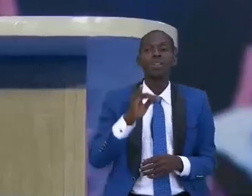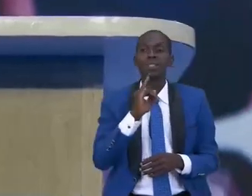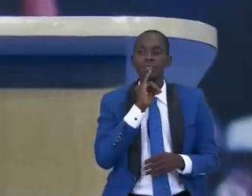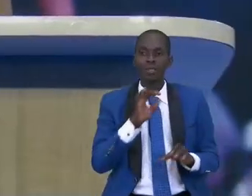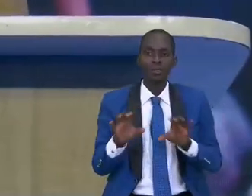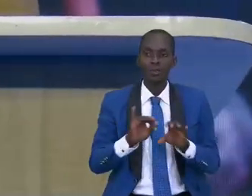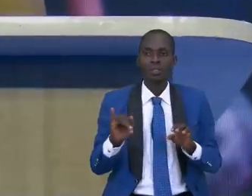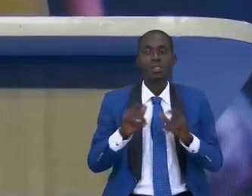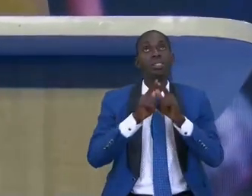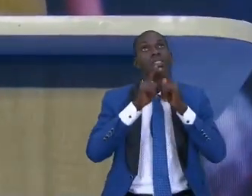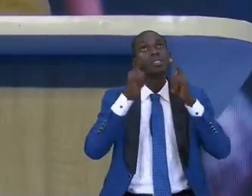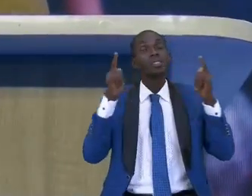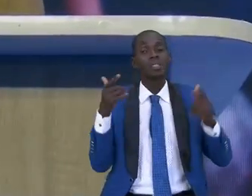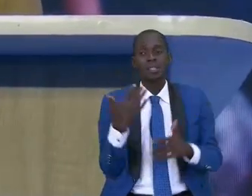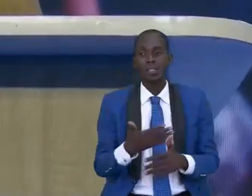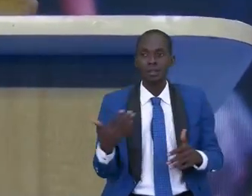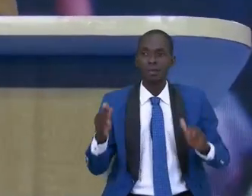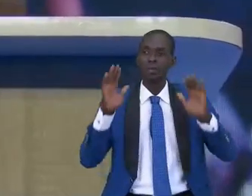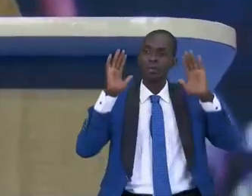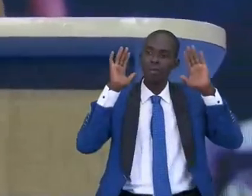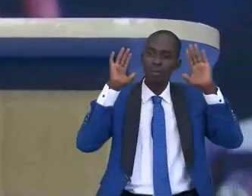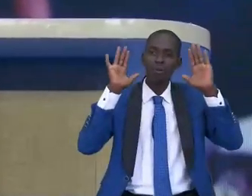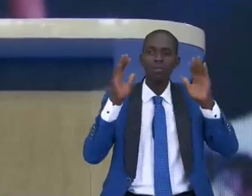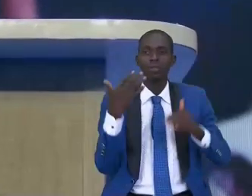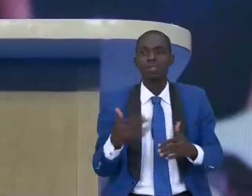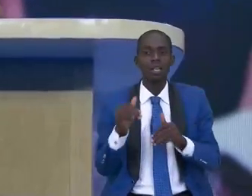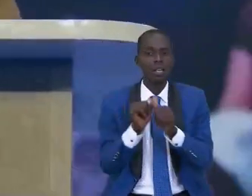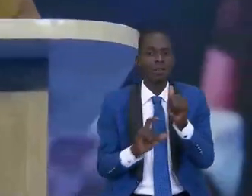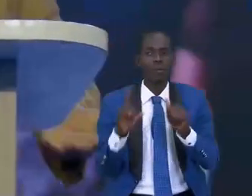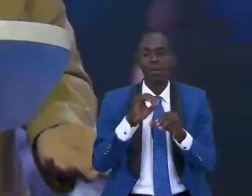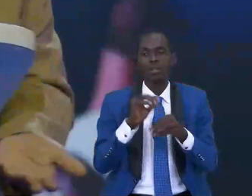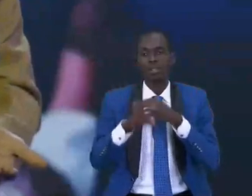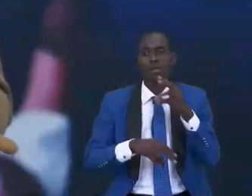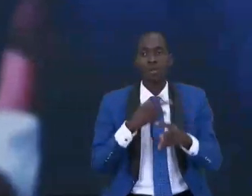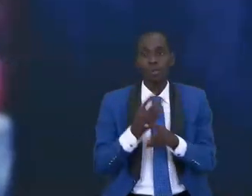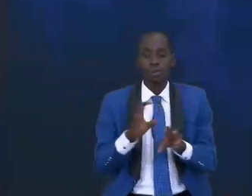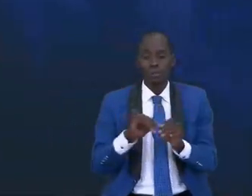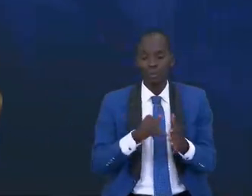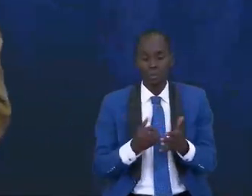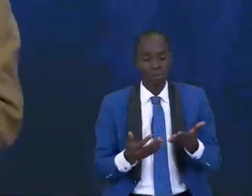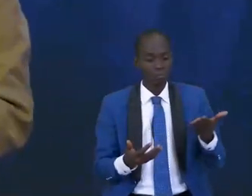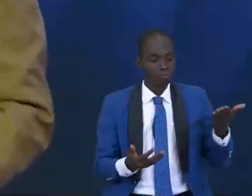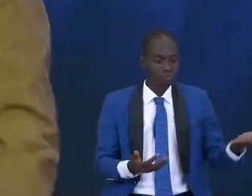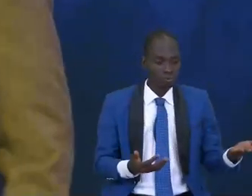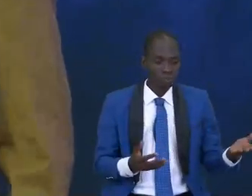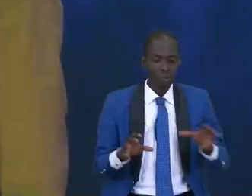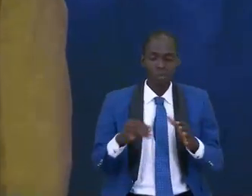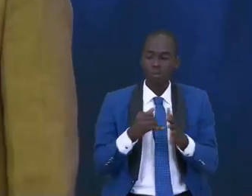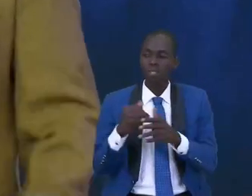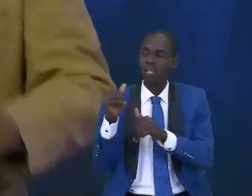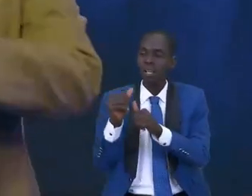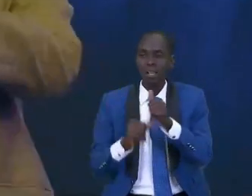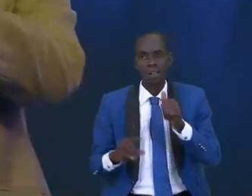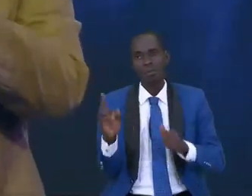Notre Dieu fait de grandes choses, des choses merveilleuses partout sur la planète. Il le fait ici, il le fait